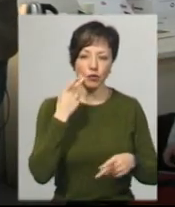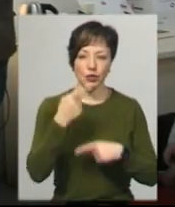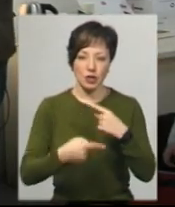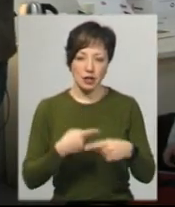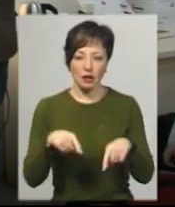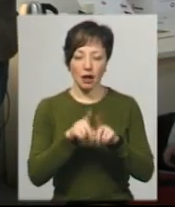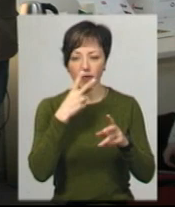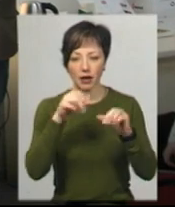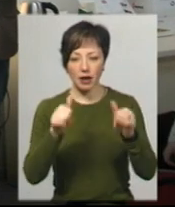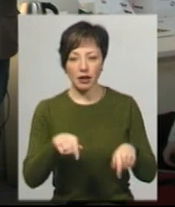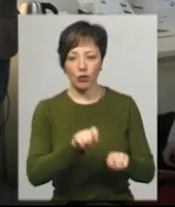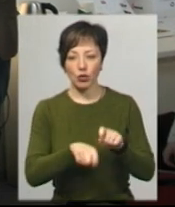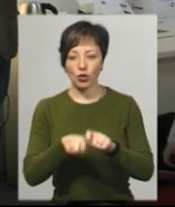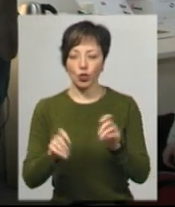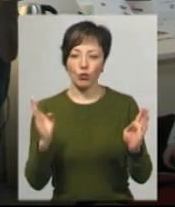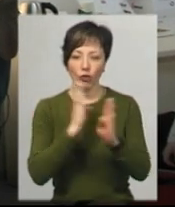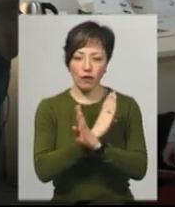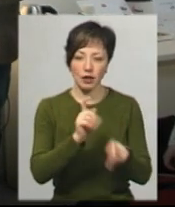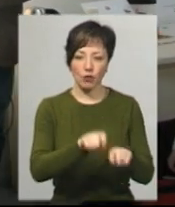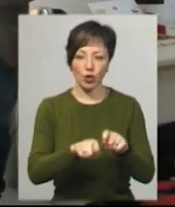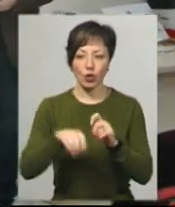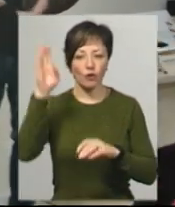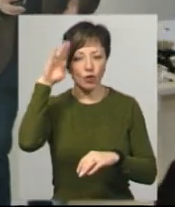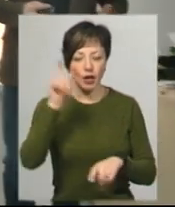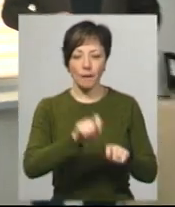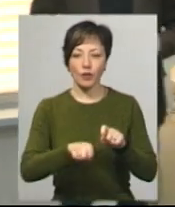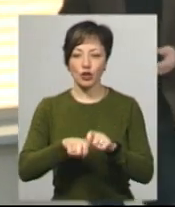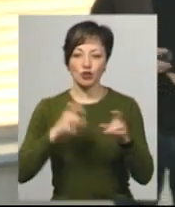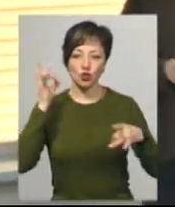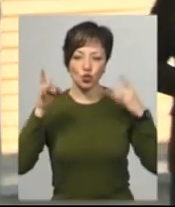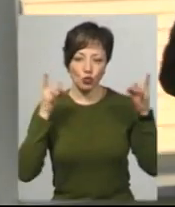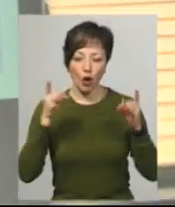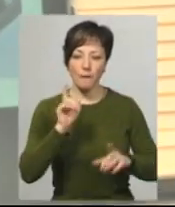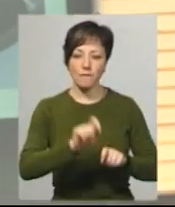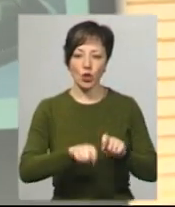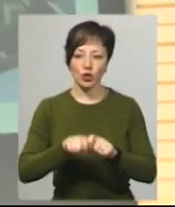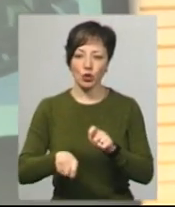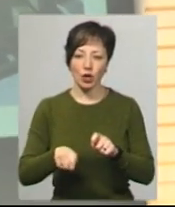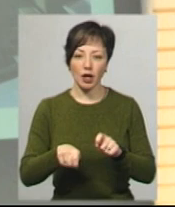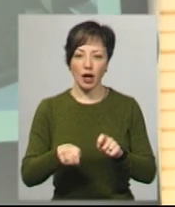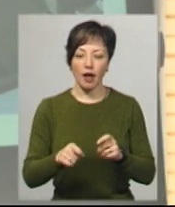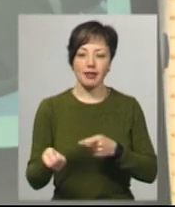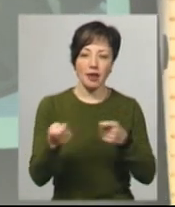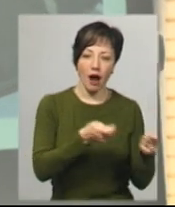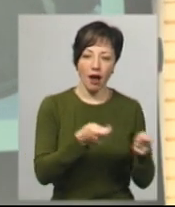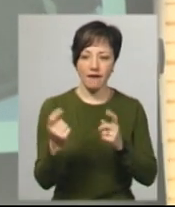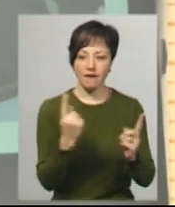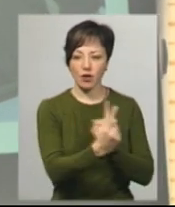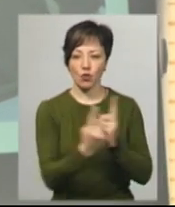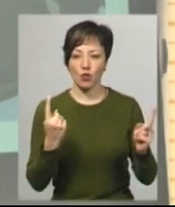це виглядало, моніторинги повітря, моніторинги води, моніторинги шуму, моніторинги трафіку біля